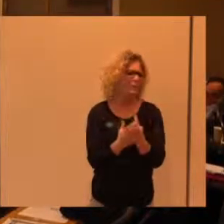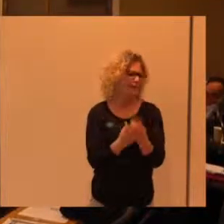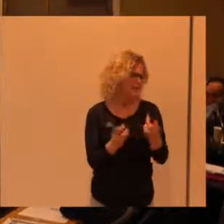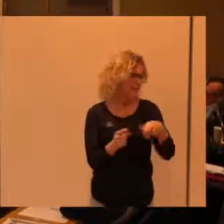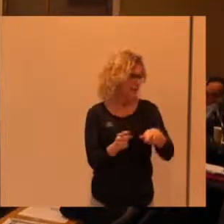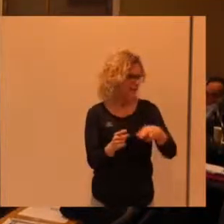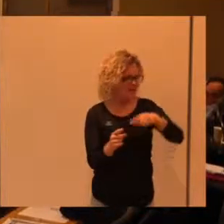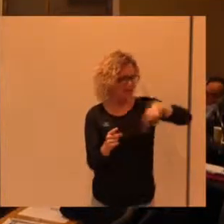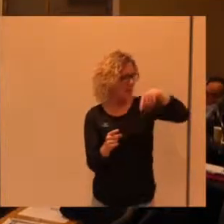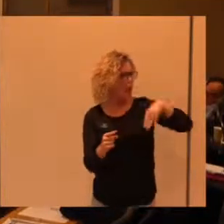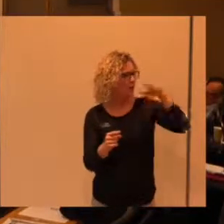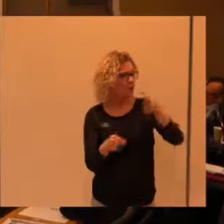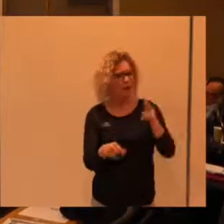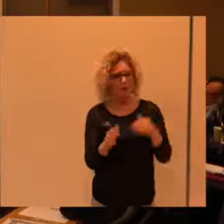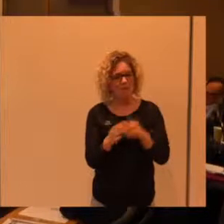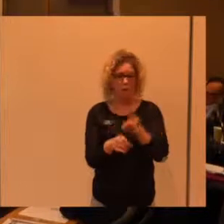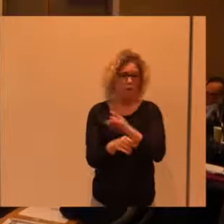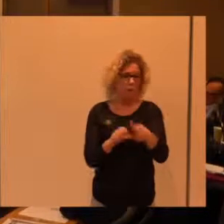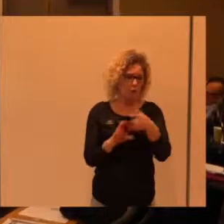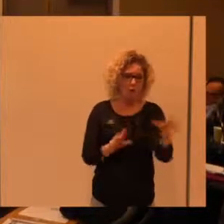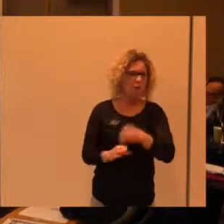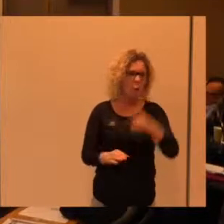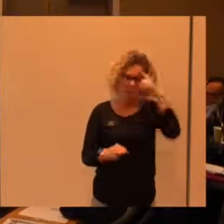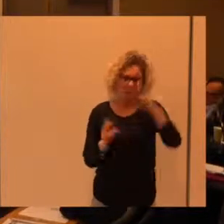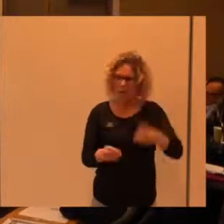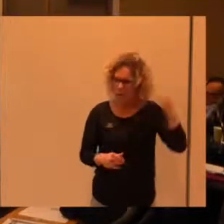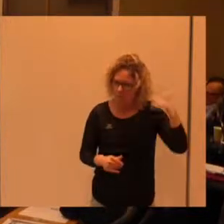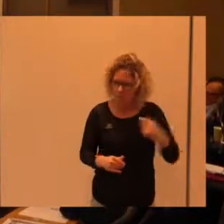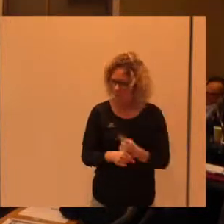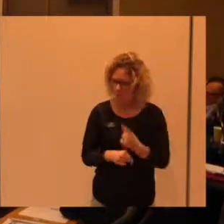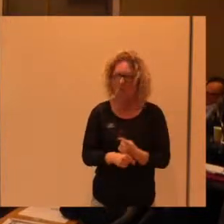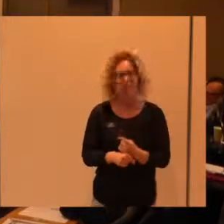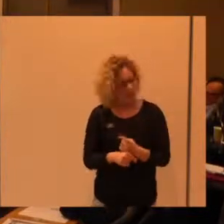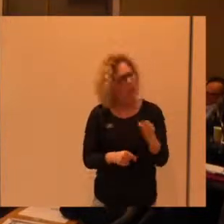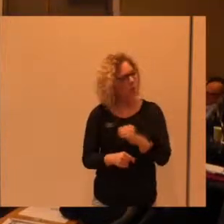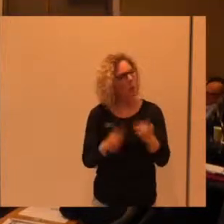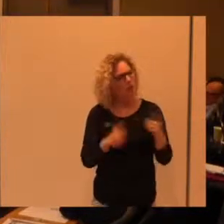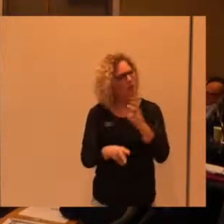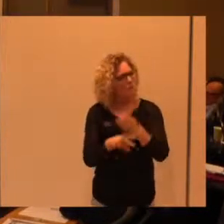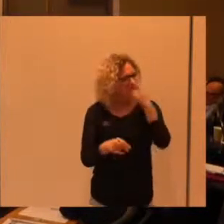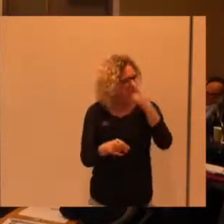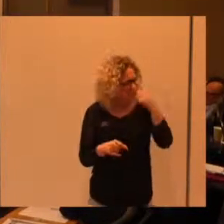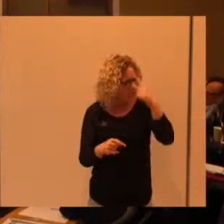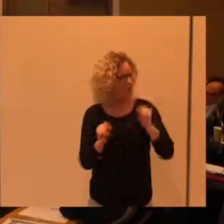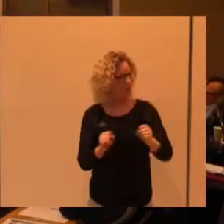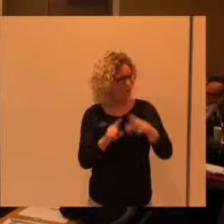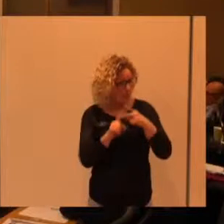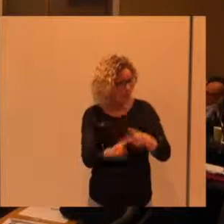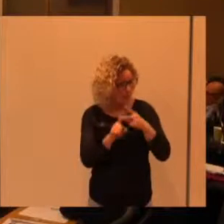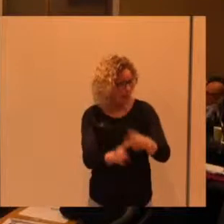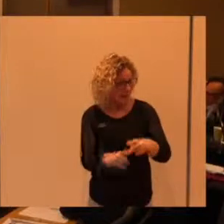från 1237 är otillgänglig. Man tänkte inte så då. Och då försökte människor ganska snabbt se. Ska vi upprepa de